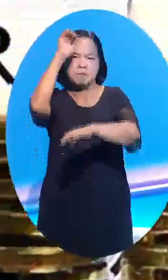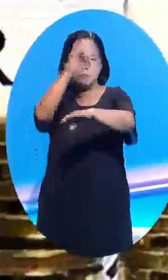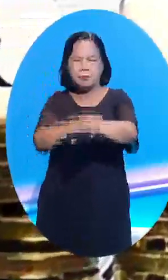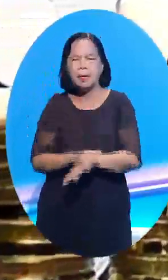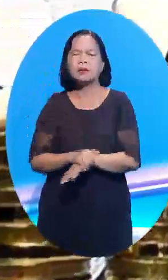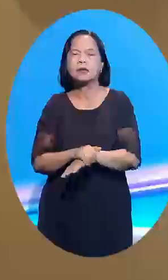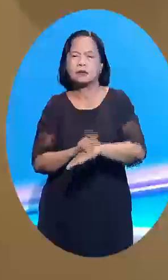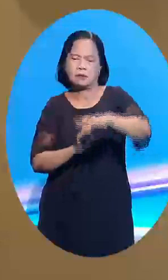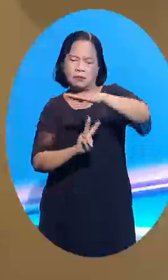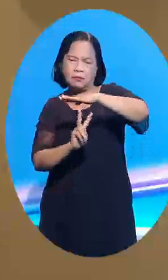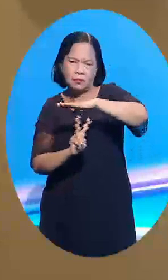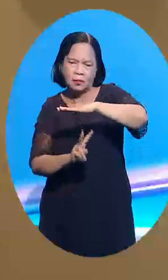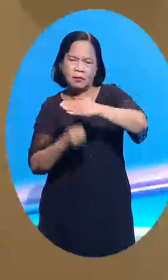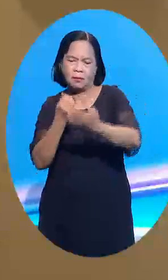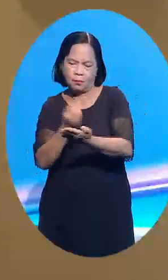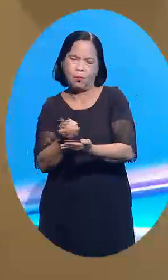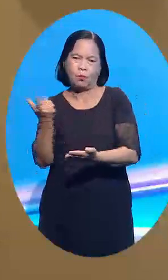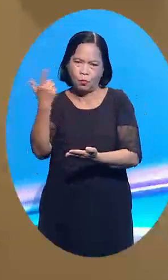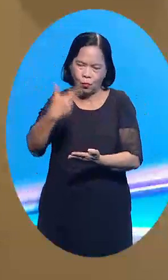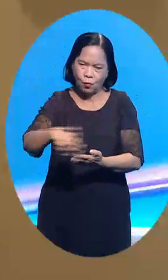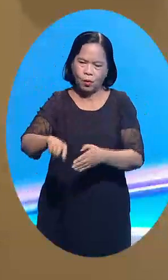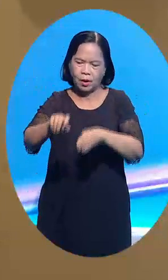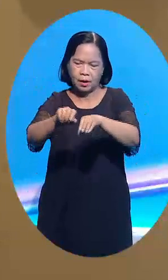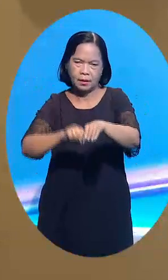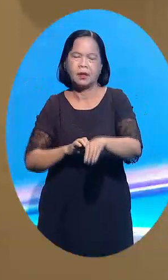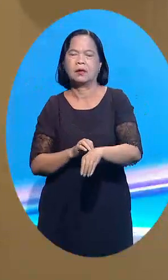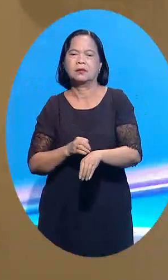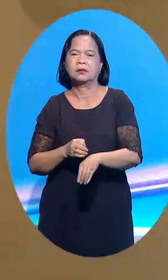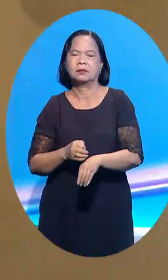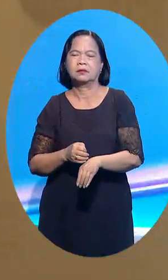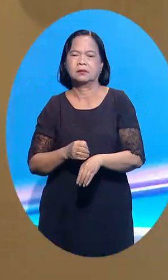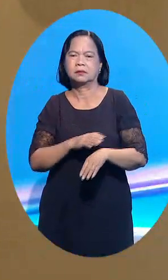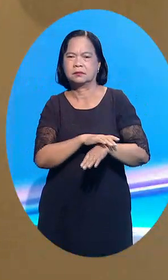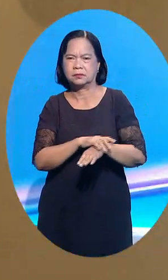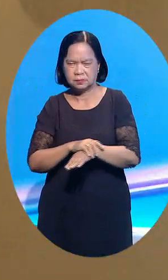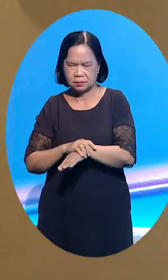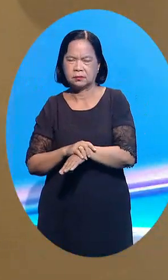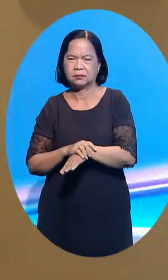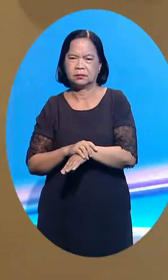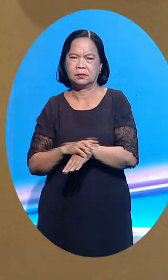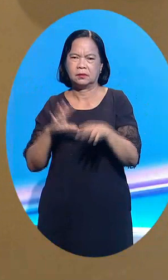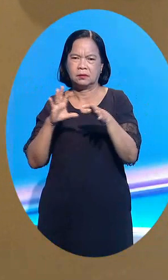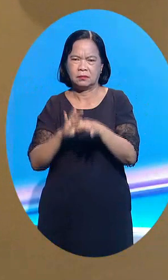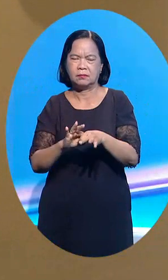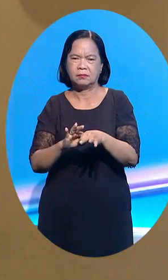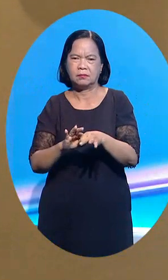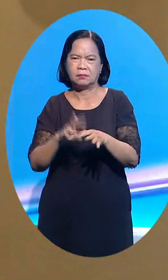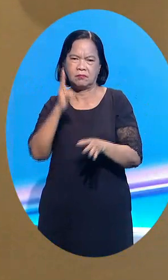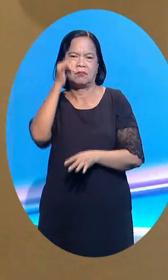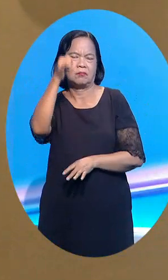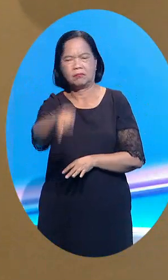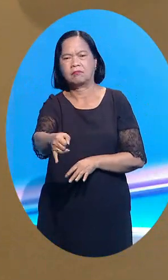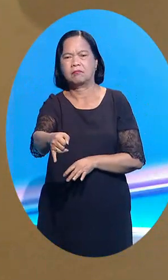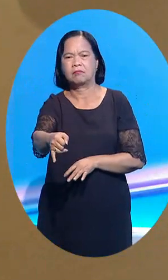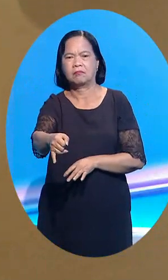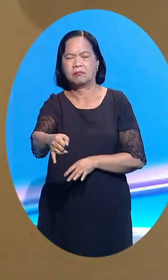những cái nguồn vốn khác để có thể mua lại cái trái phiếu đó trước hạn, thì nó dẫn đến cái việc là các cái tập đoàn bất động sản họ bị